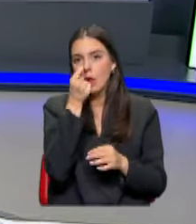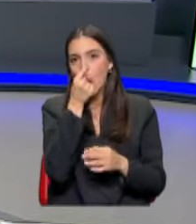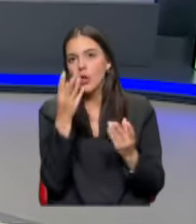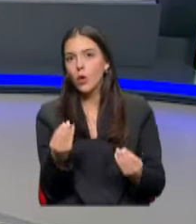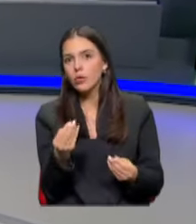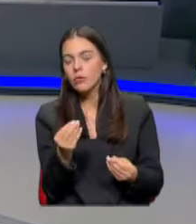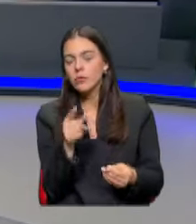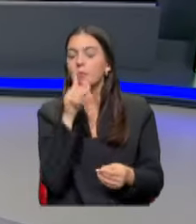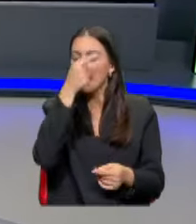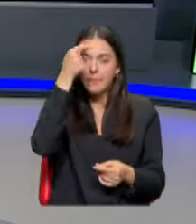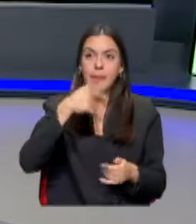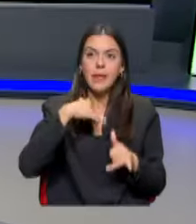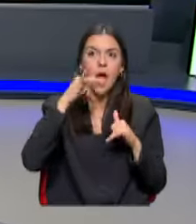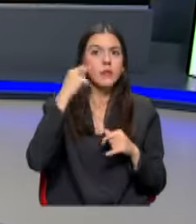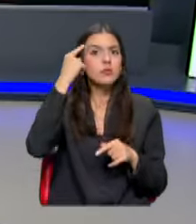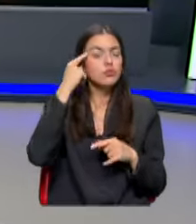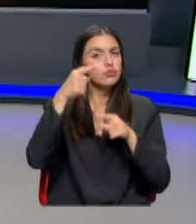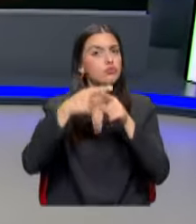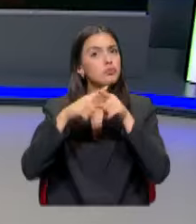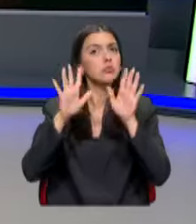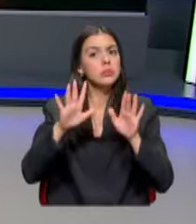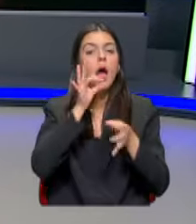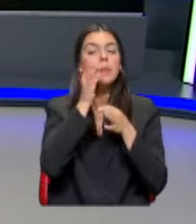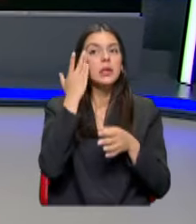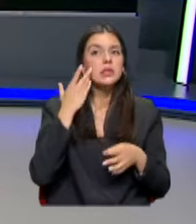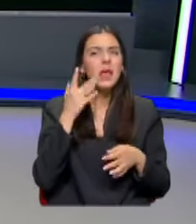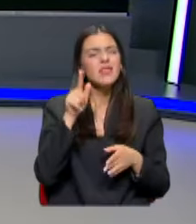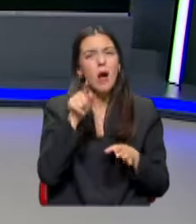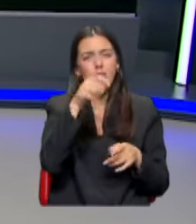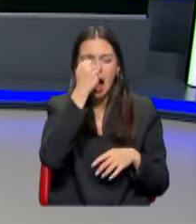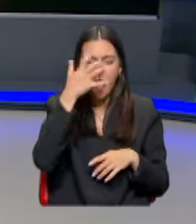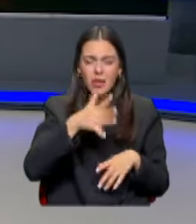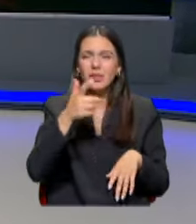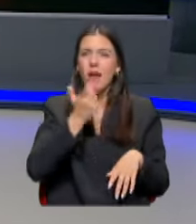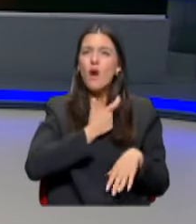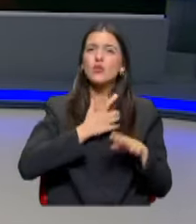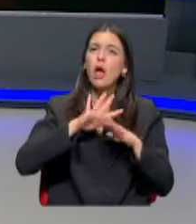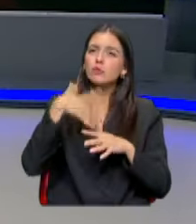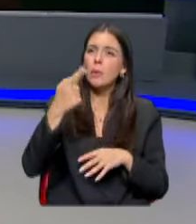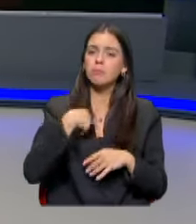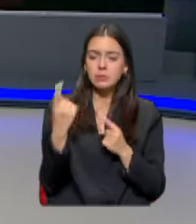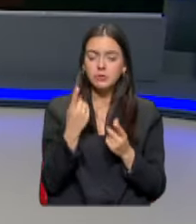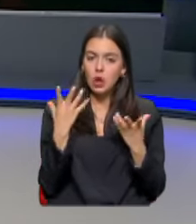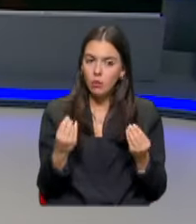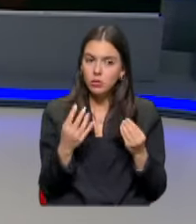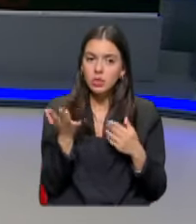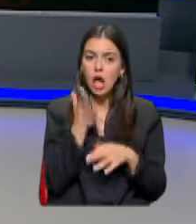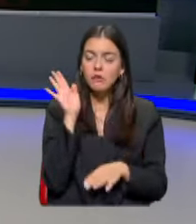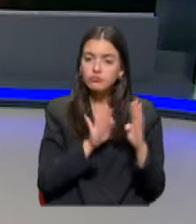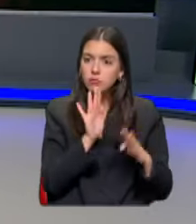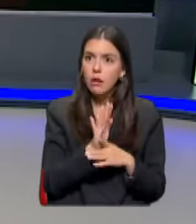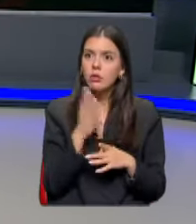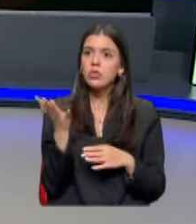kolaylaşıyor. Belki benle aynı şeyi düşündünüz haberi izlerken. Ya bu kanlı yasadan sonra bize bir haller oldu. Daha